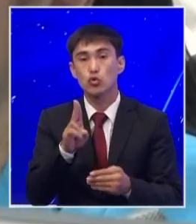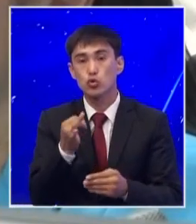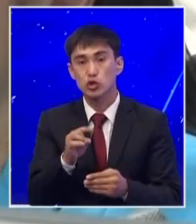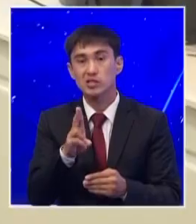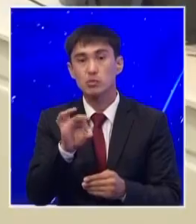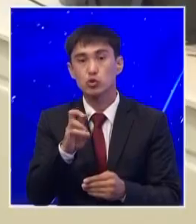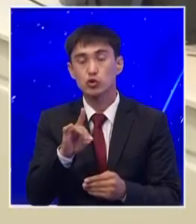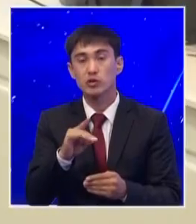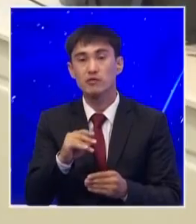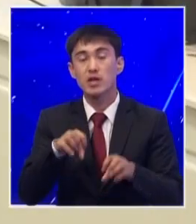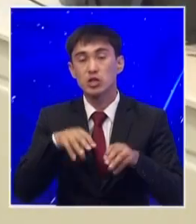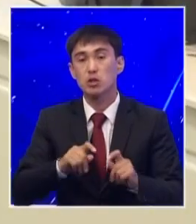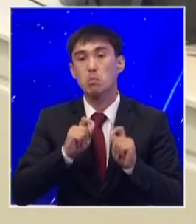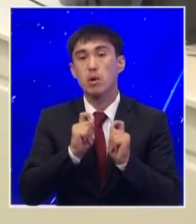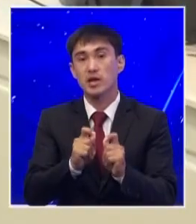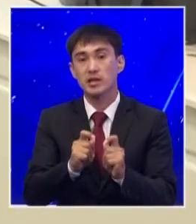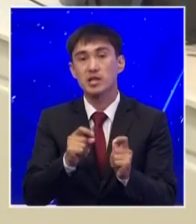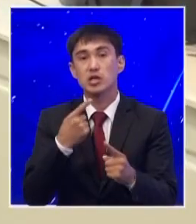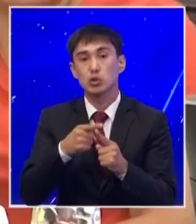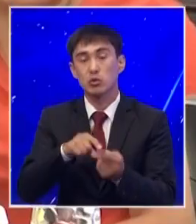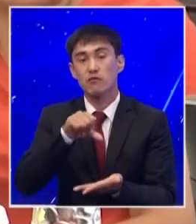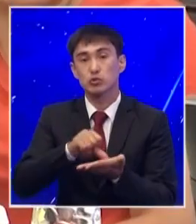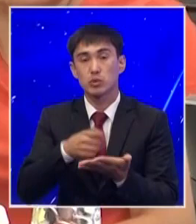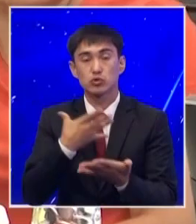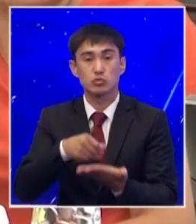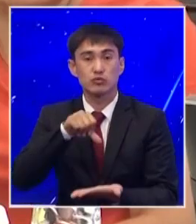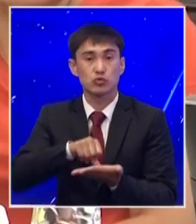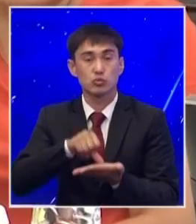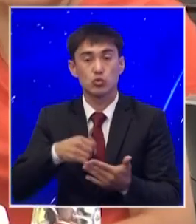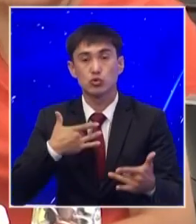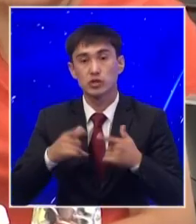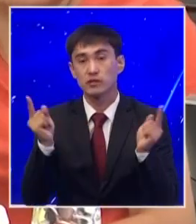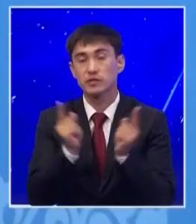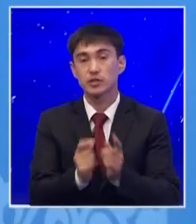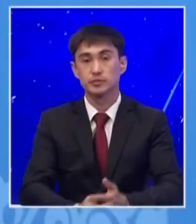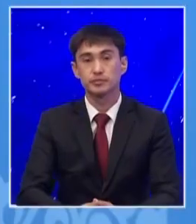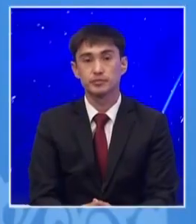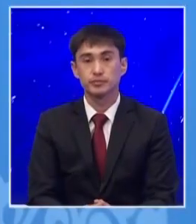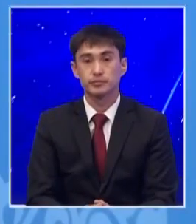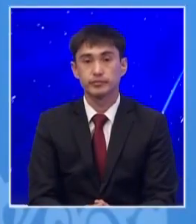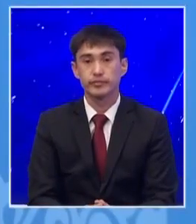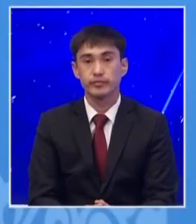Гусейнов решил подарить инструментальное выступление в собственном исполнении участникам встречи.